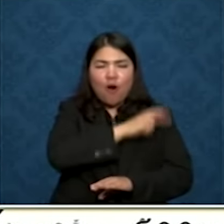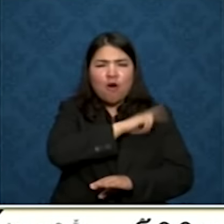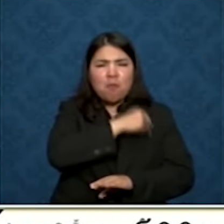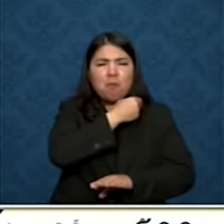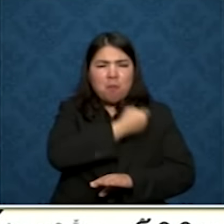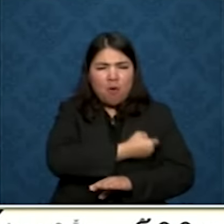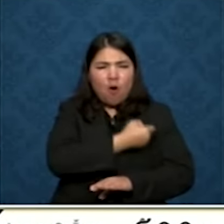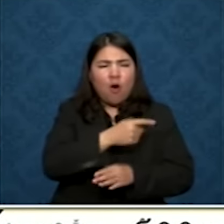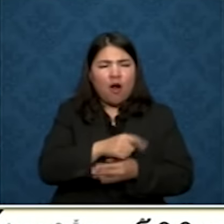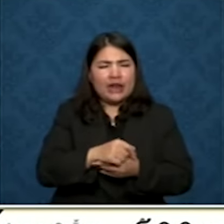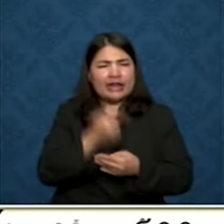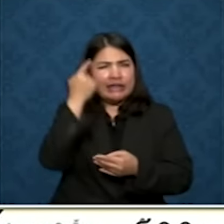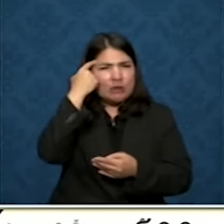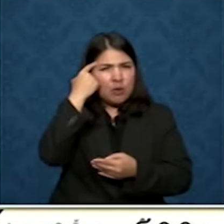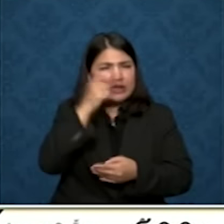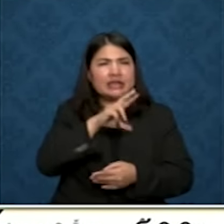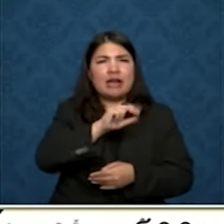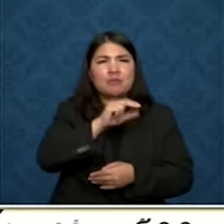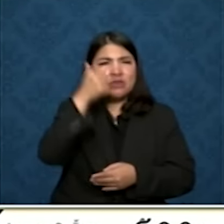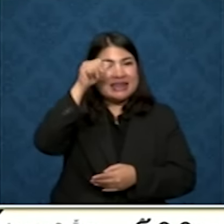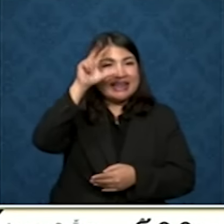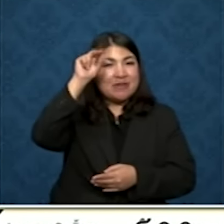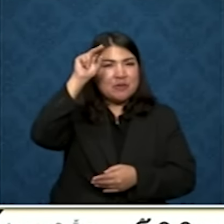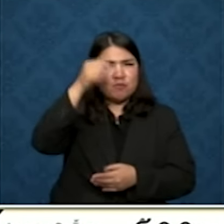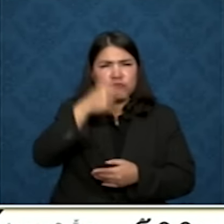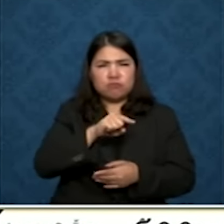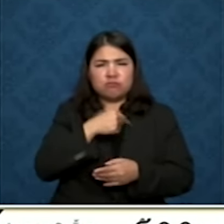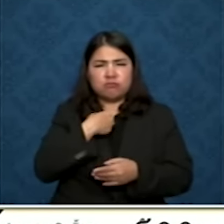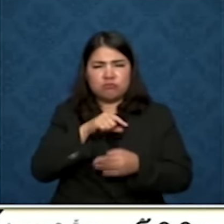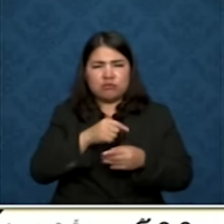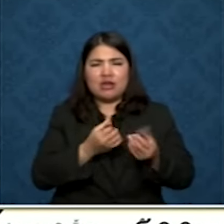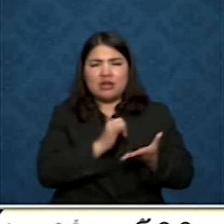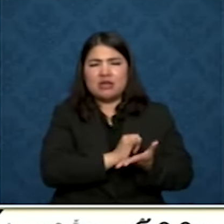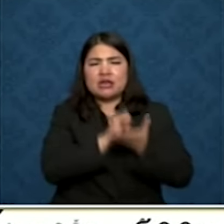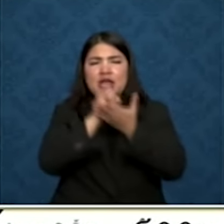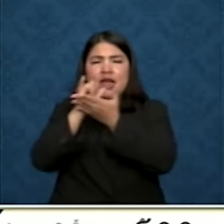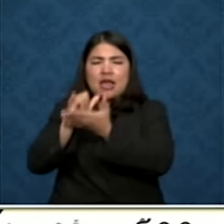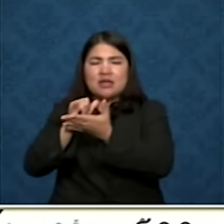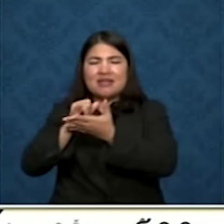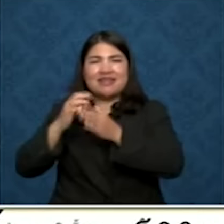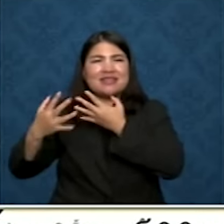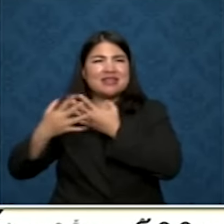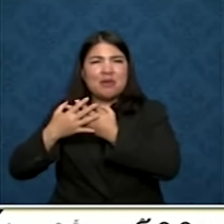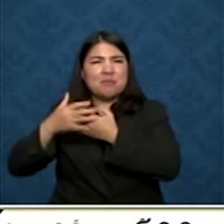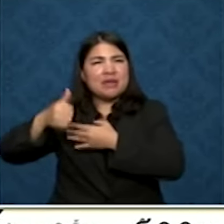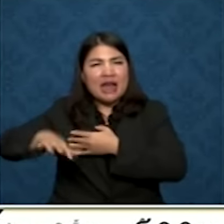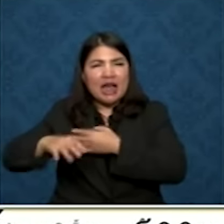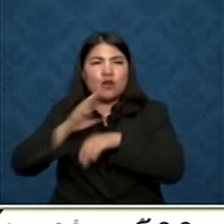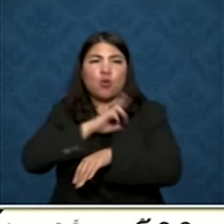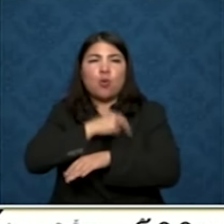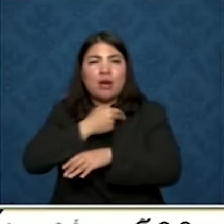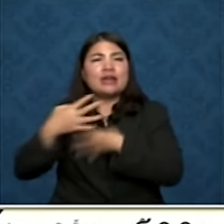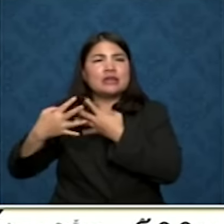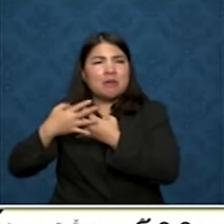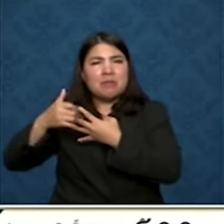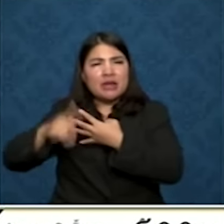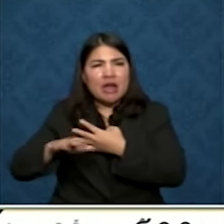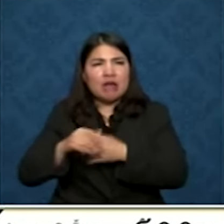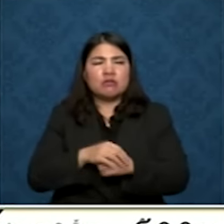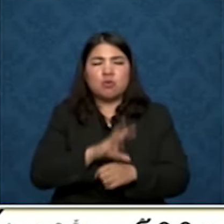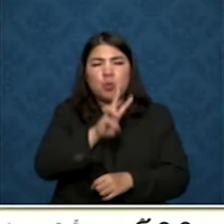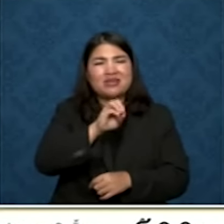มาว่า30วันยังกลับเข้าไปโรงพยาบาลในเรือนจำไม่ได้ 60วันยังกลับเข้าโรงพยาบาลเรียนจำไม่ได้ 120วันยัง